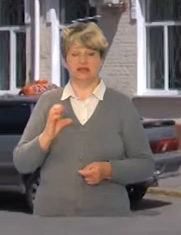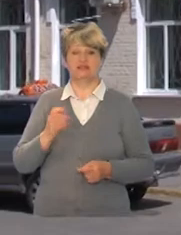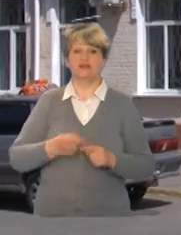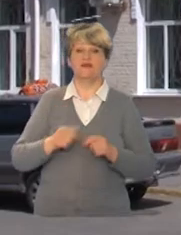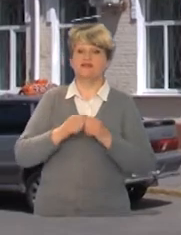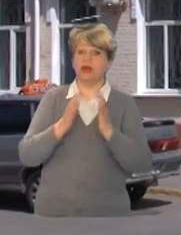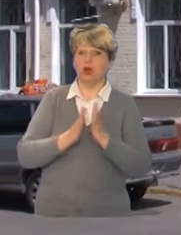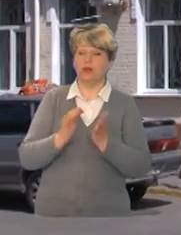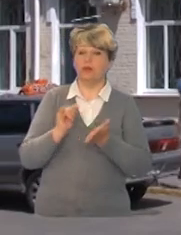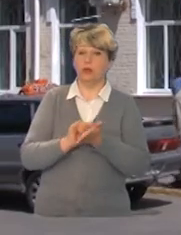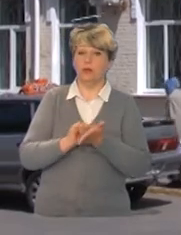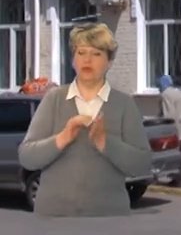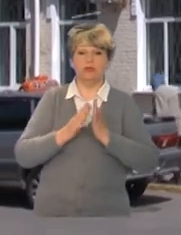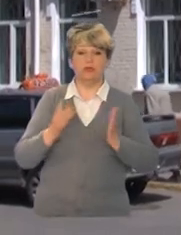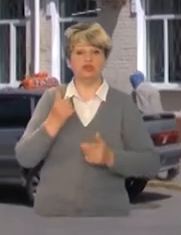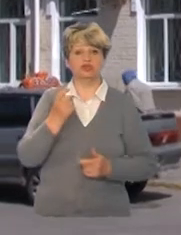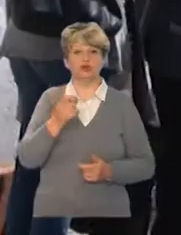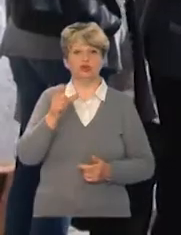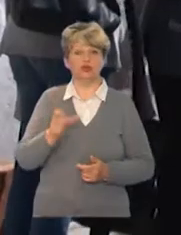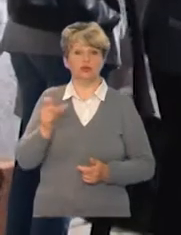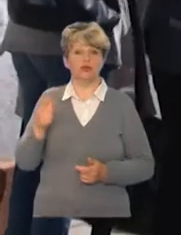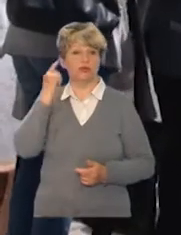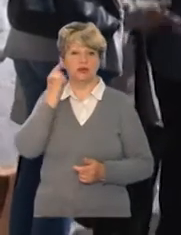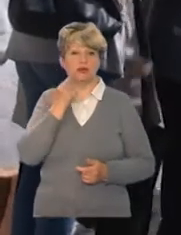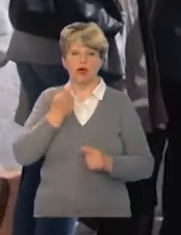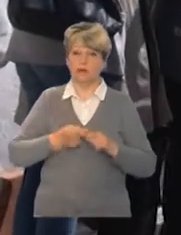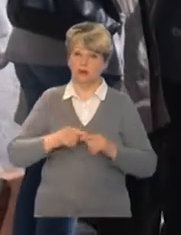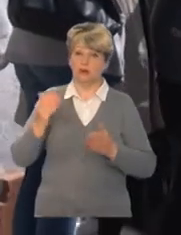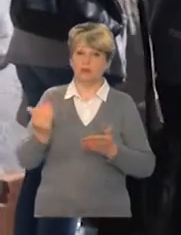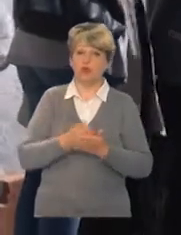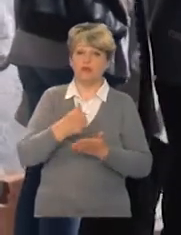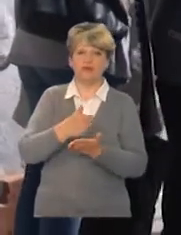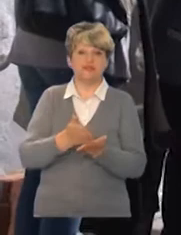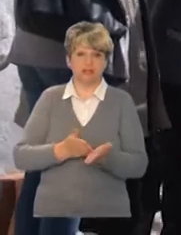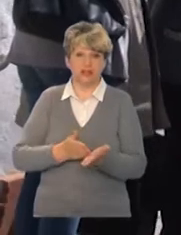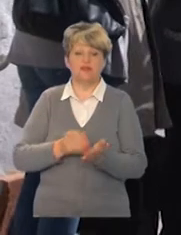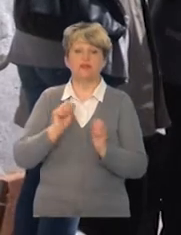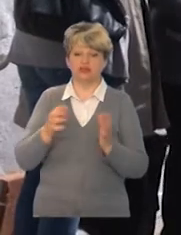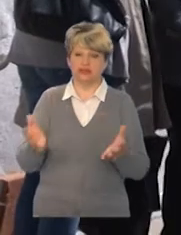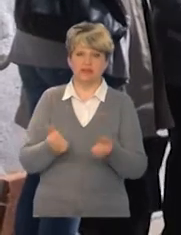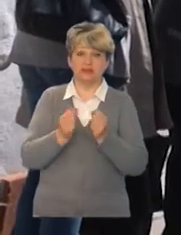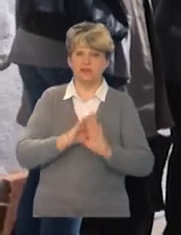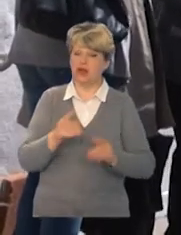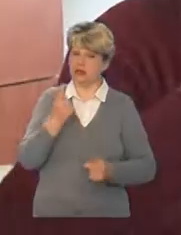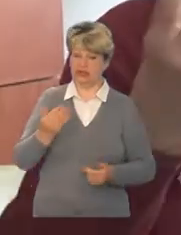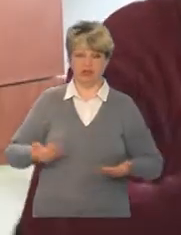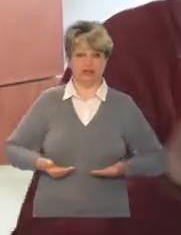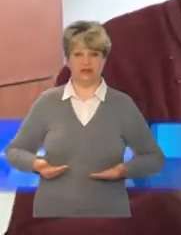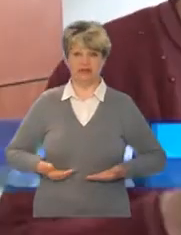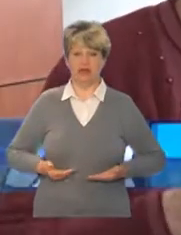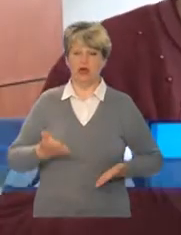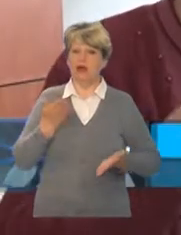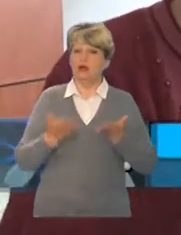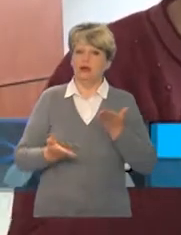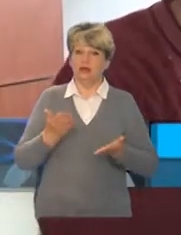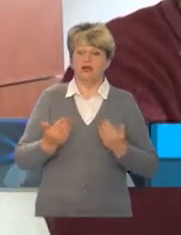Загалом в Умані більше сотні людей із вадами слуху, тож новий сервіс, без перебільшення, може врятувати не одне життя. Якщо